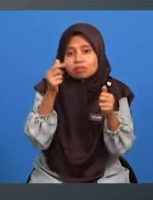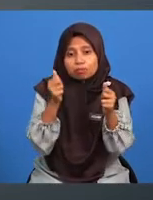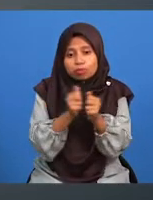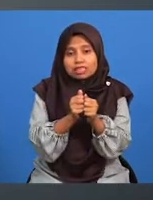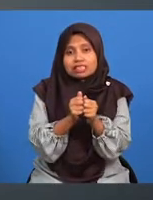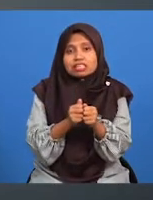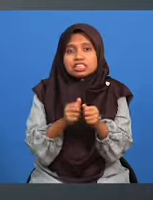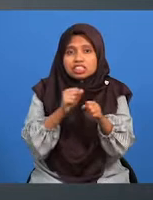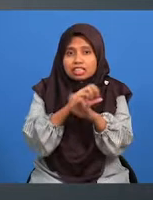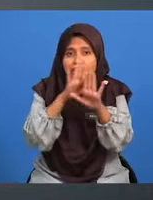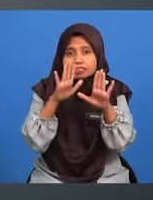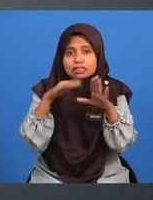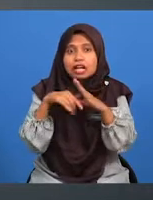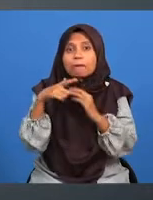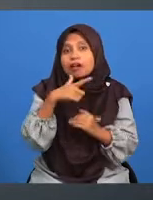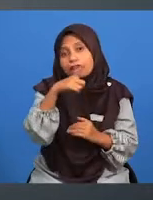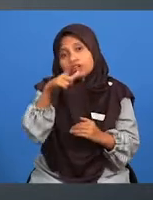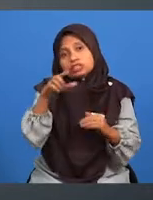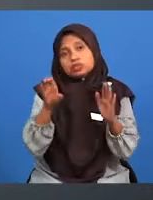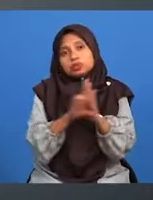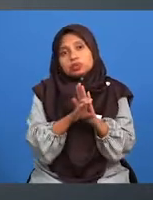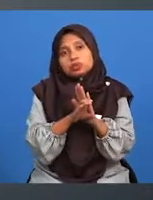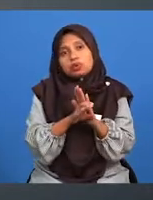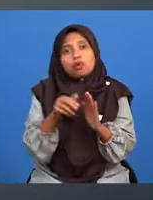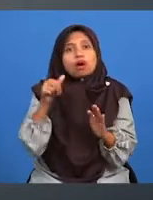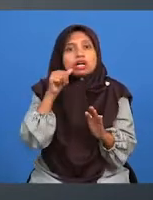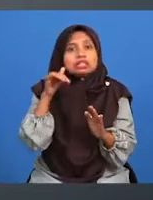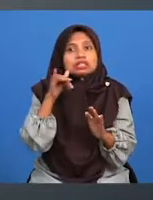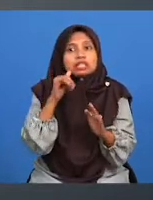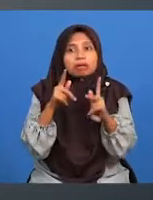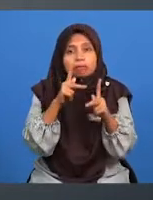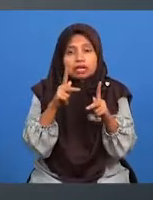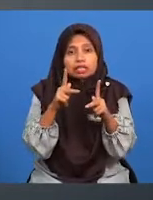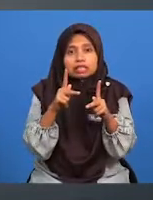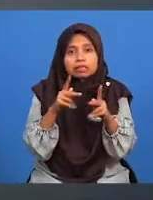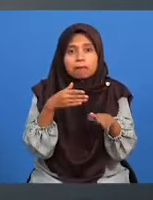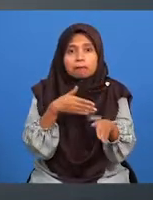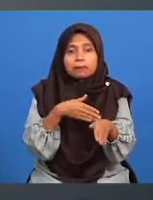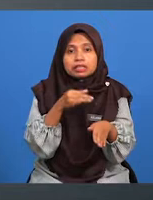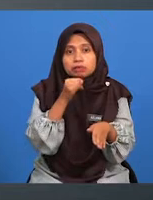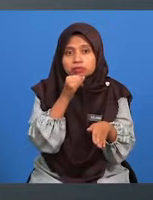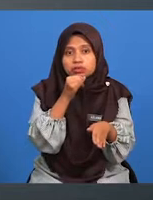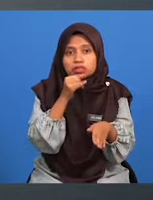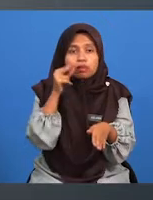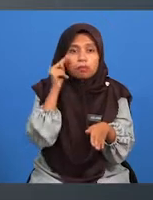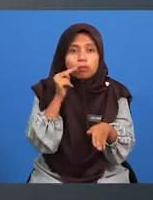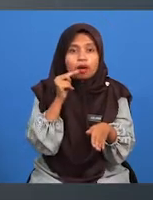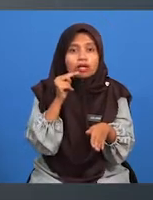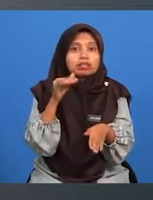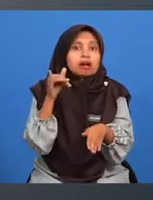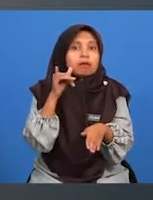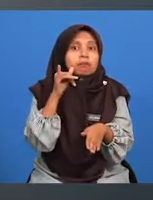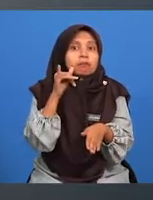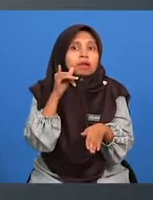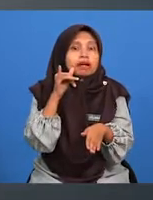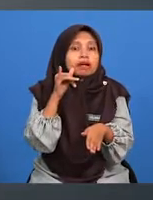dengan jelas dalam akad. Contohnya, Aisyah berkata kepada ibunya Puan Maryam,